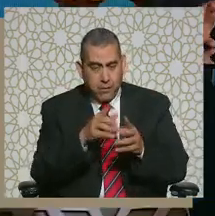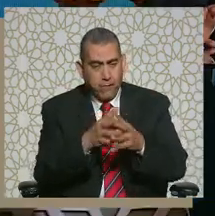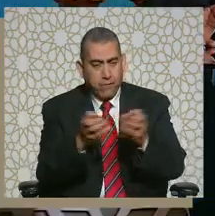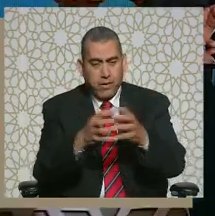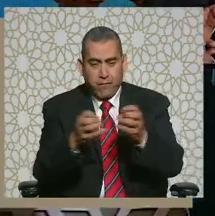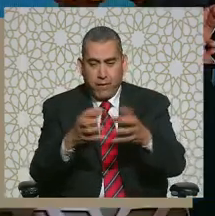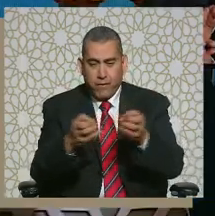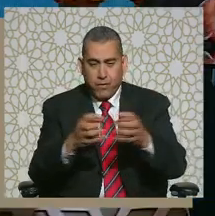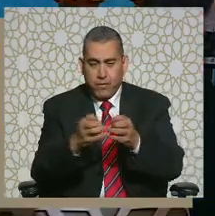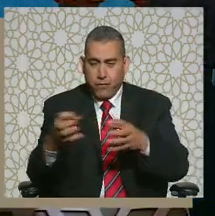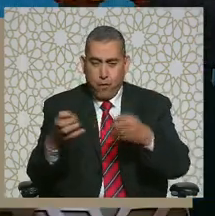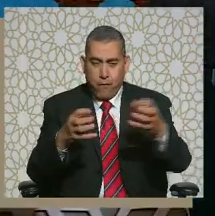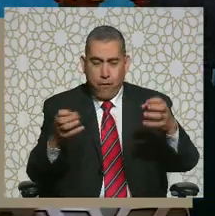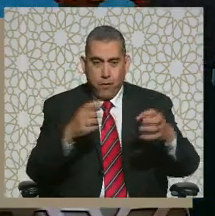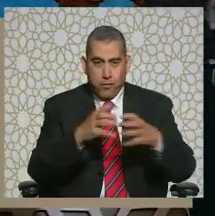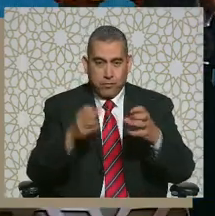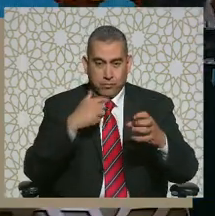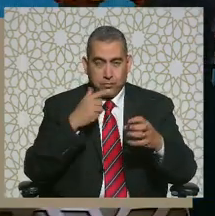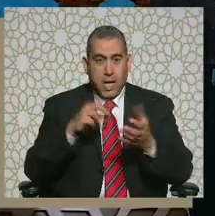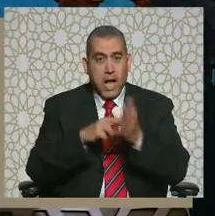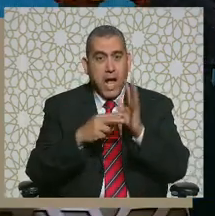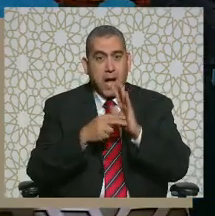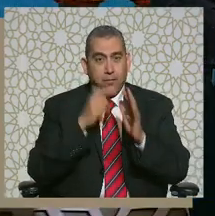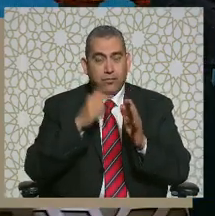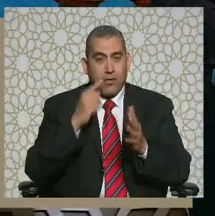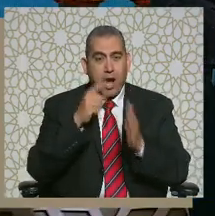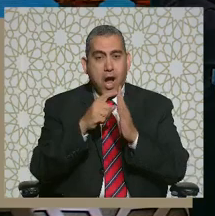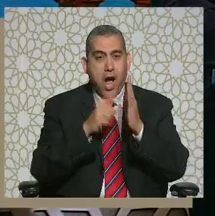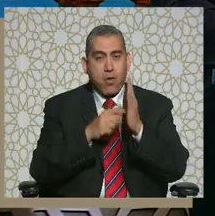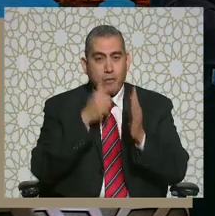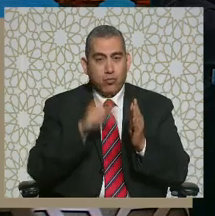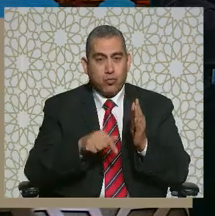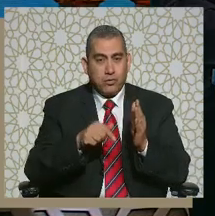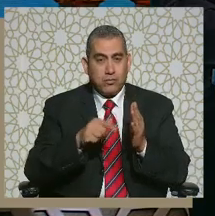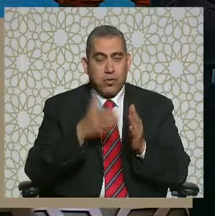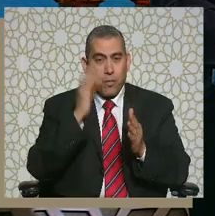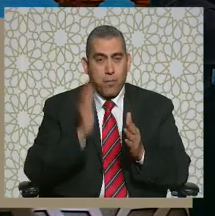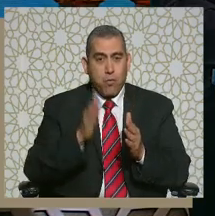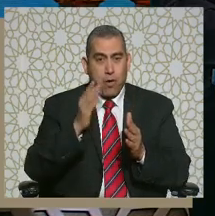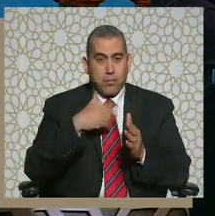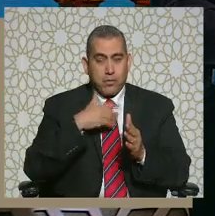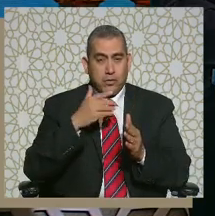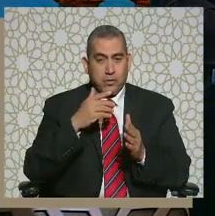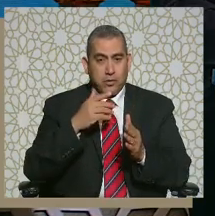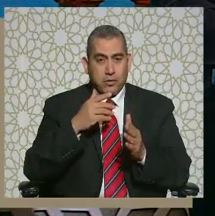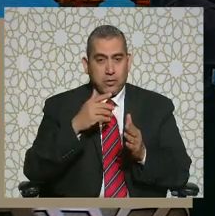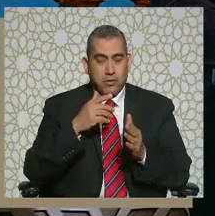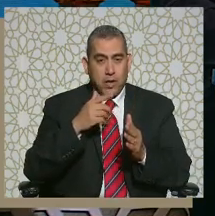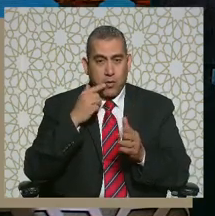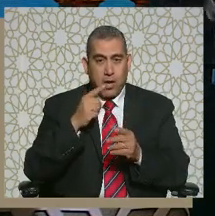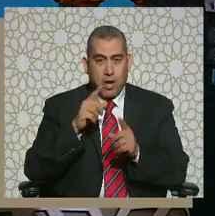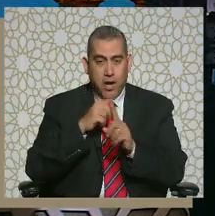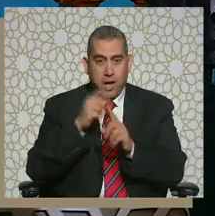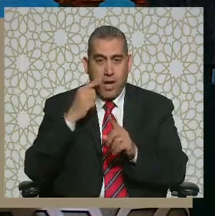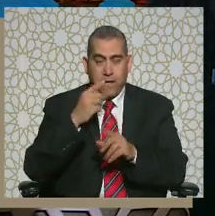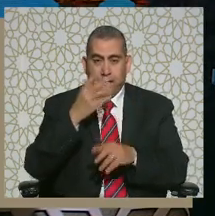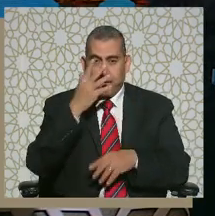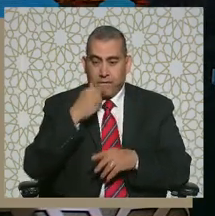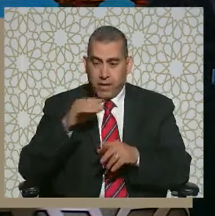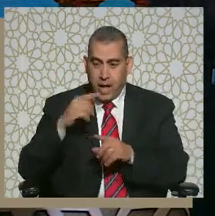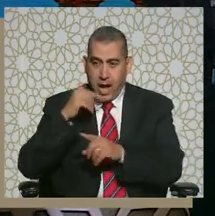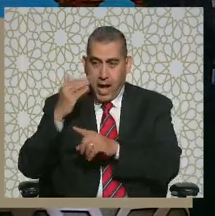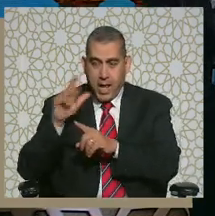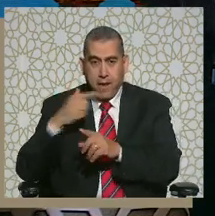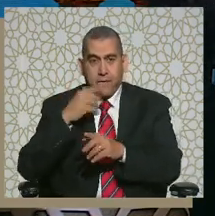وجزاه ايه اللي حاصل حتى عندهم قانون كده هل يمكن ان ياكل خليل الفيل قال له اه